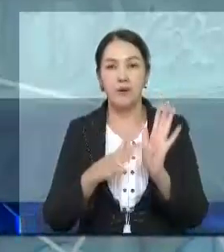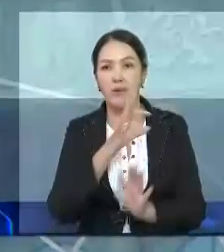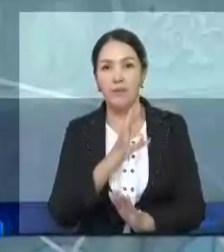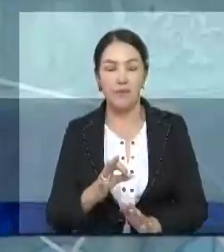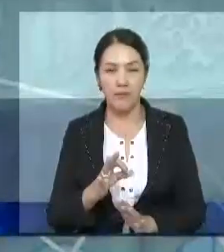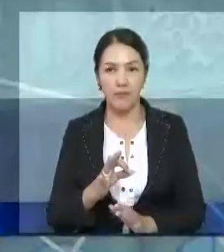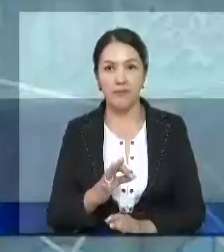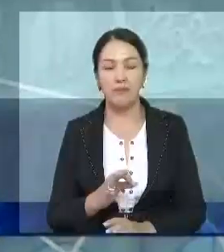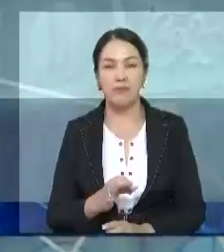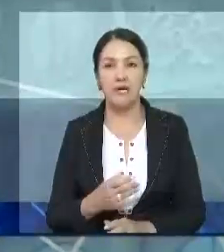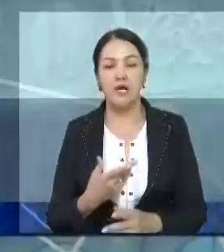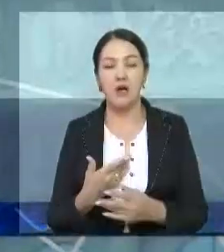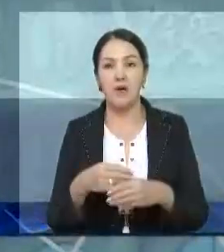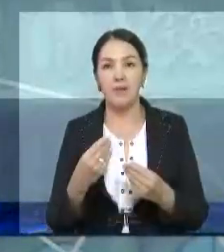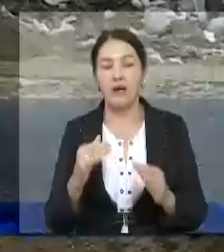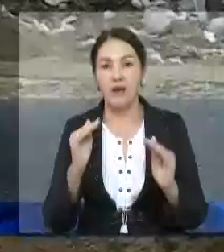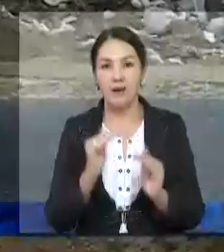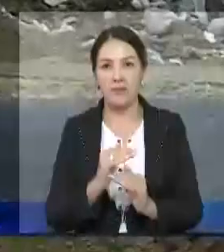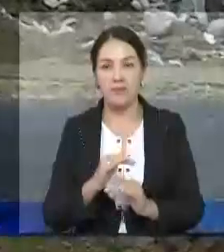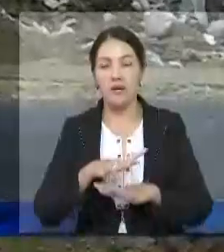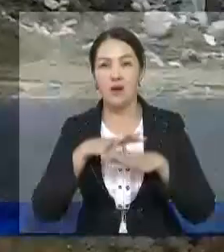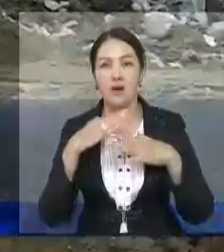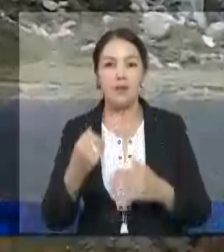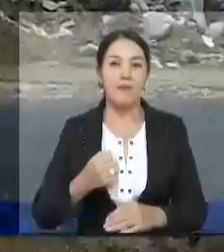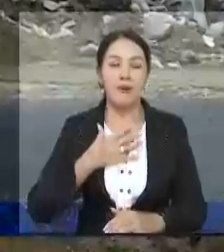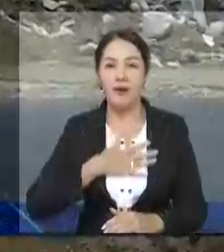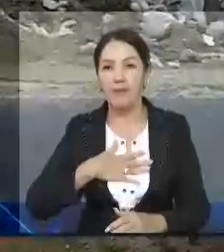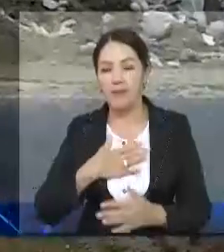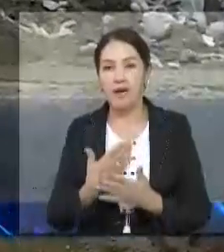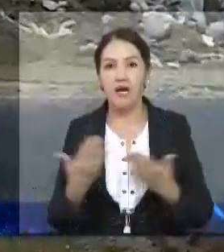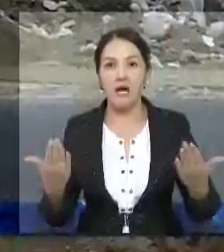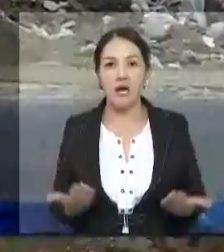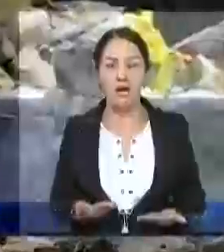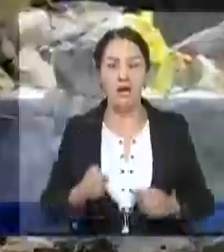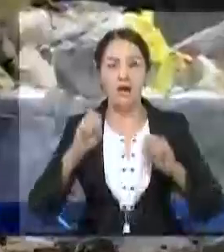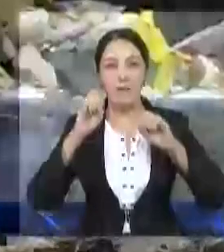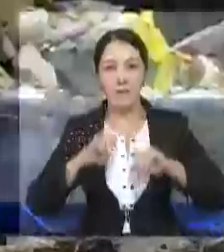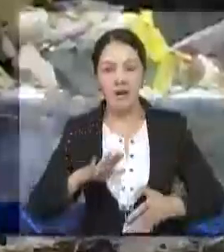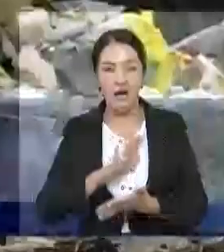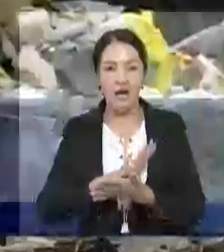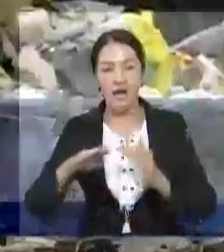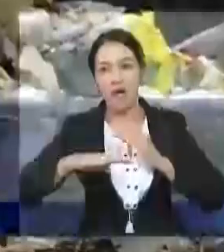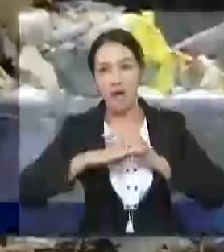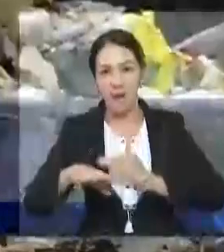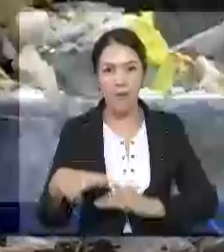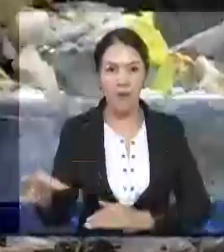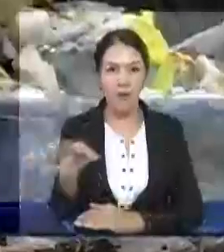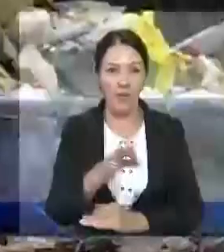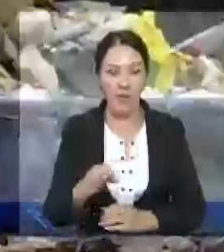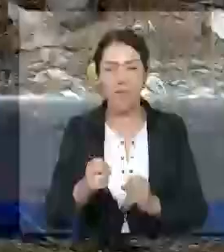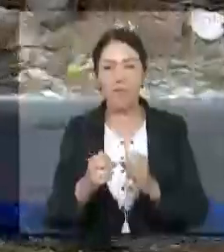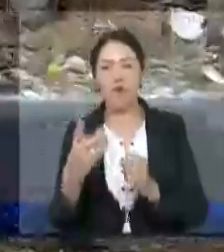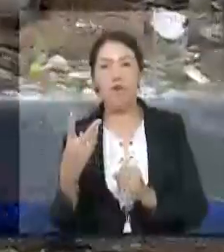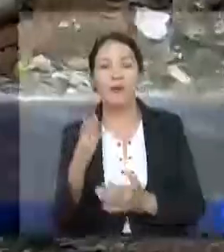99.9%-ға кем емес шығарымды азайтады. Көпті мазалайтын мәселенің бірі тұрмыстық қатты қалдық полигоны. Облыс бойынша 11 полигон бар,